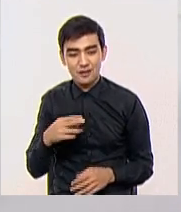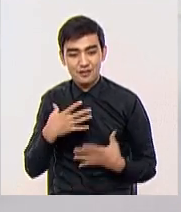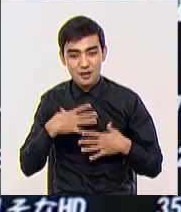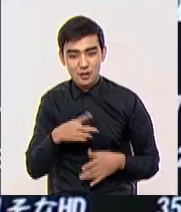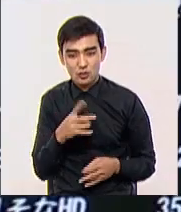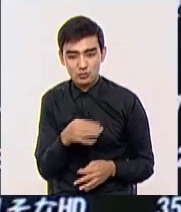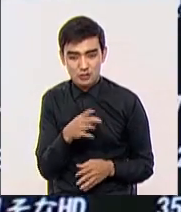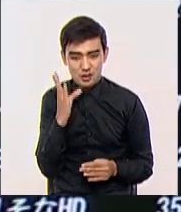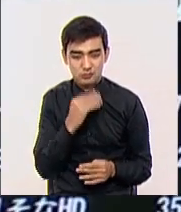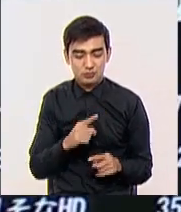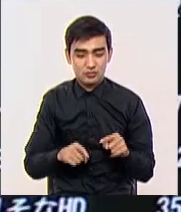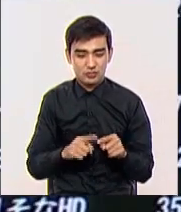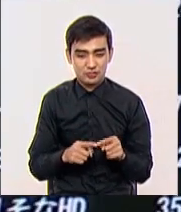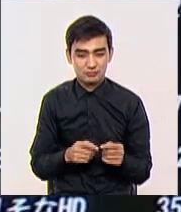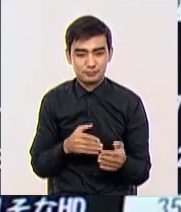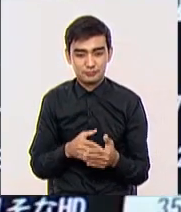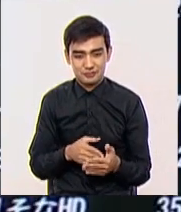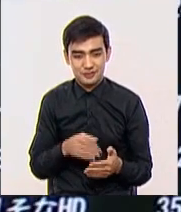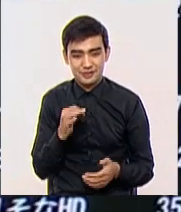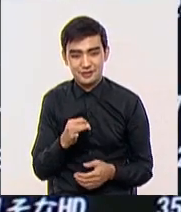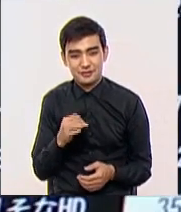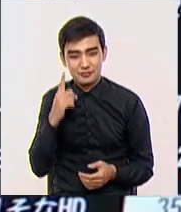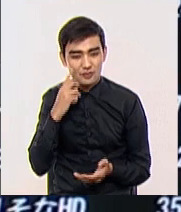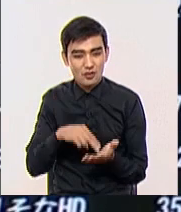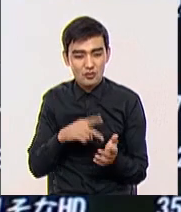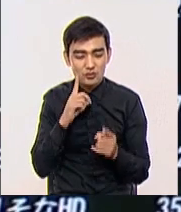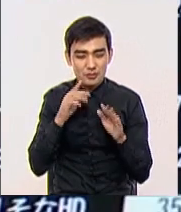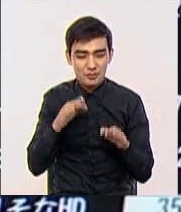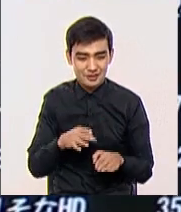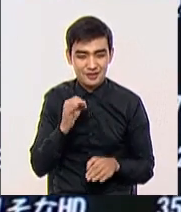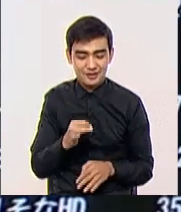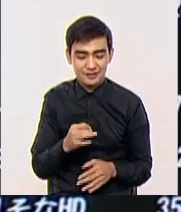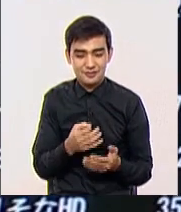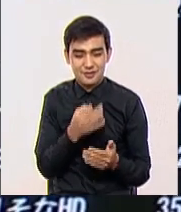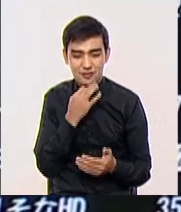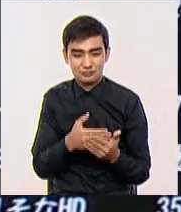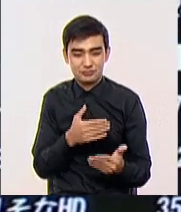возможность также широко используется для политического торга в Конгрессе. При